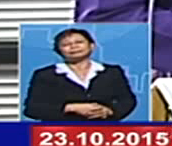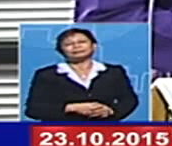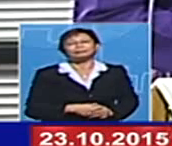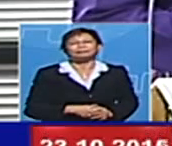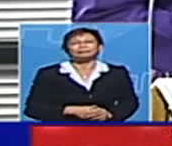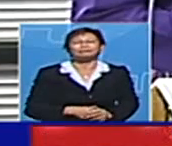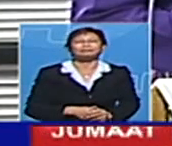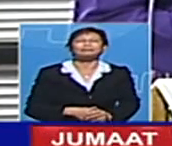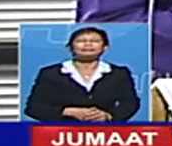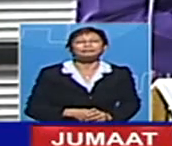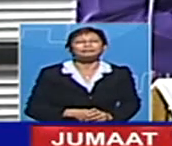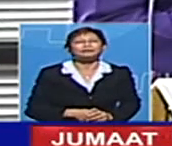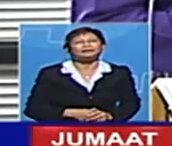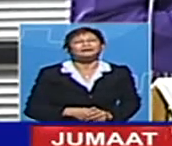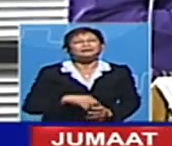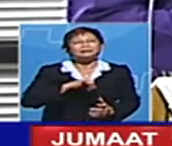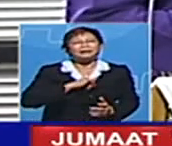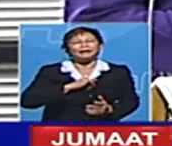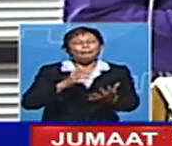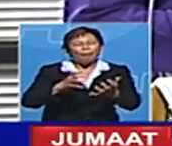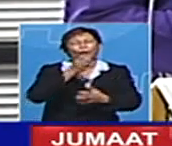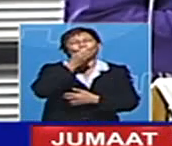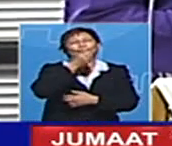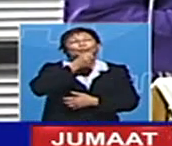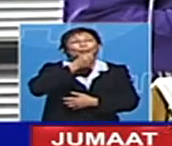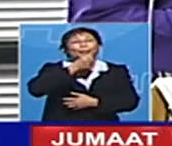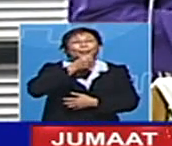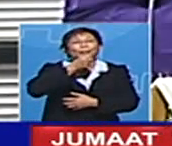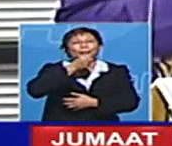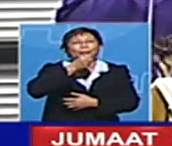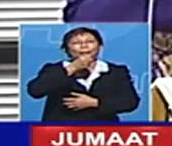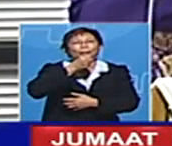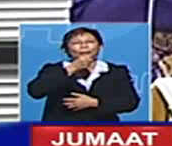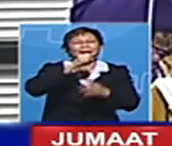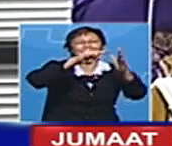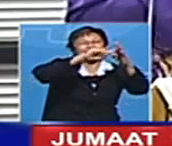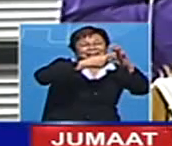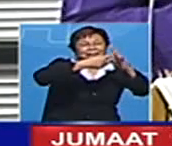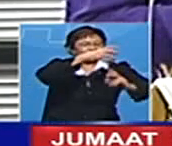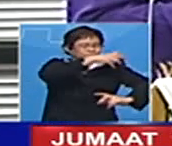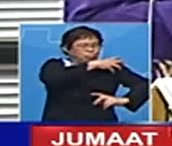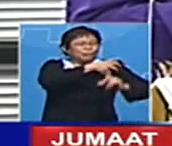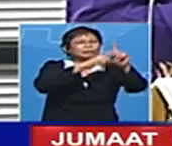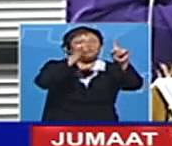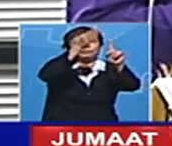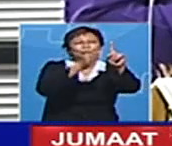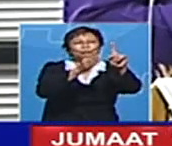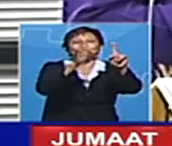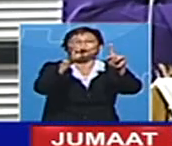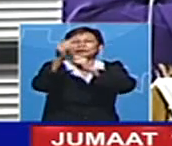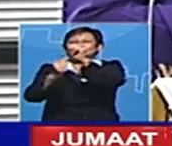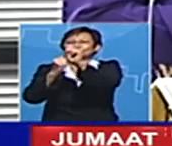sudah pun maka ingin saya umumkan berkuat kuasa 1 julai